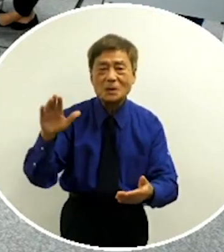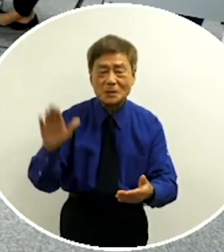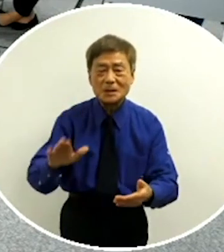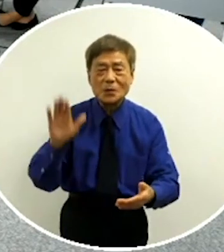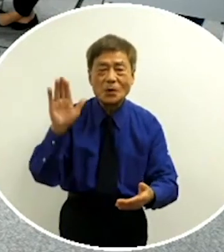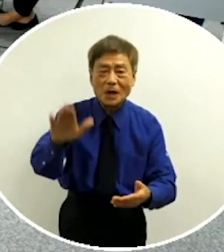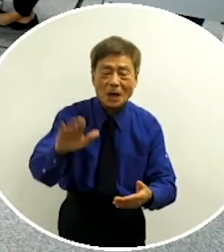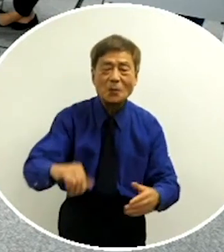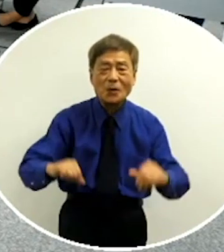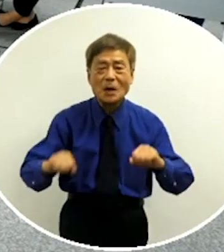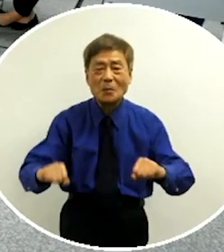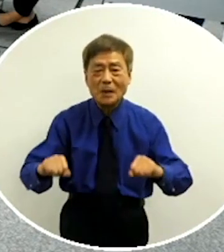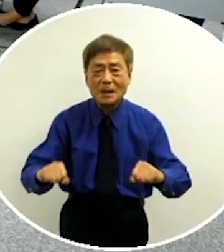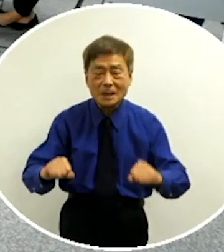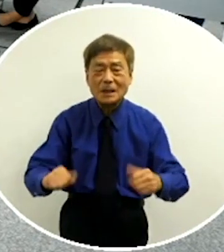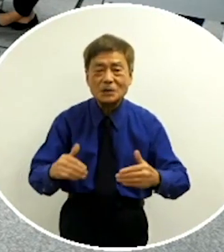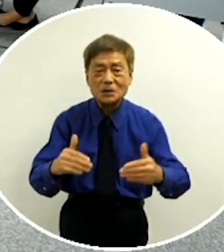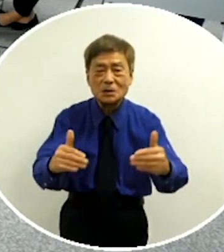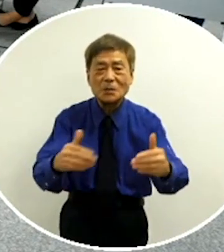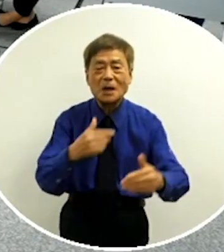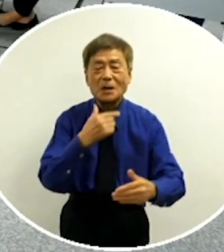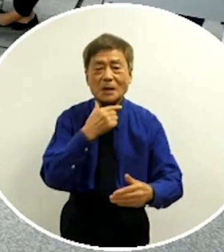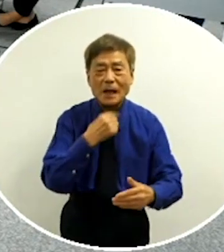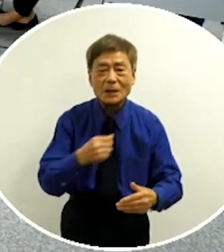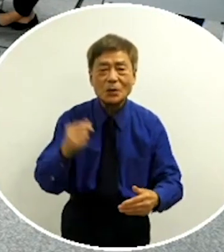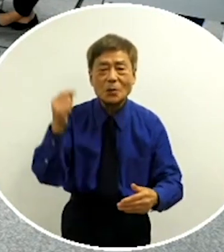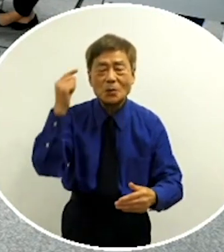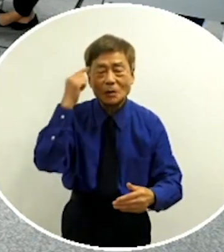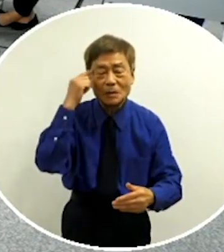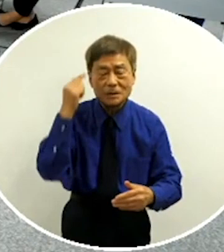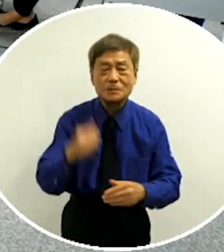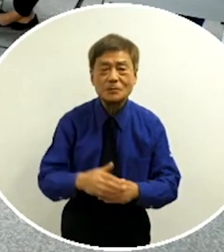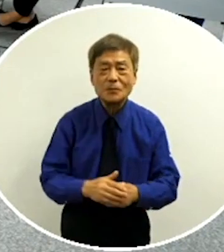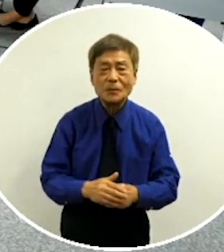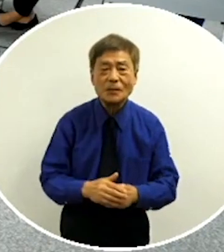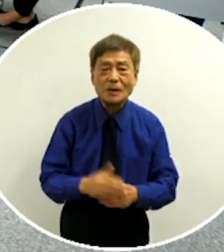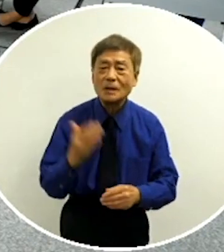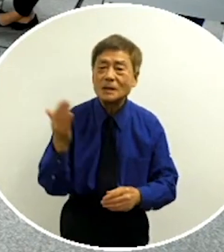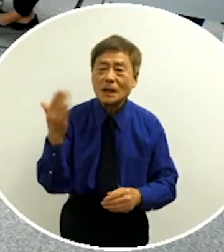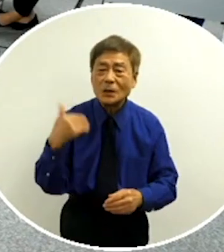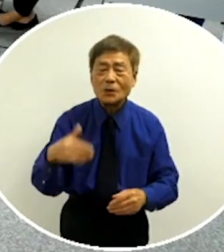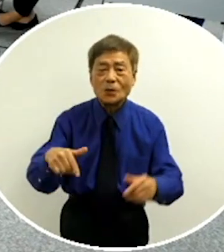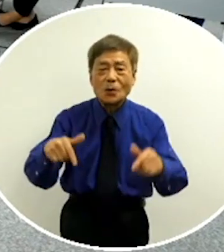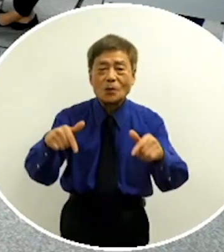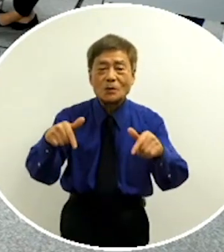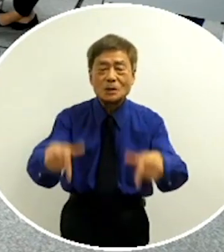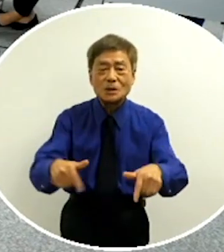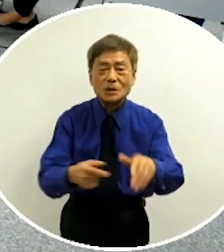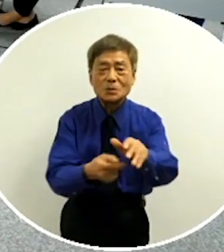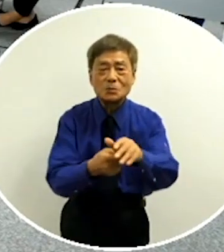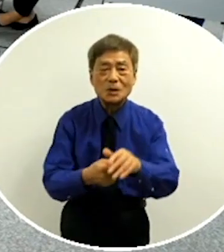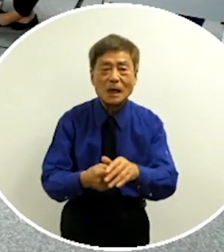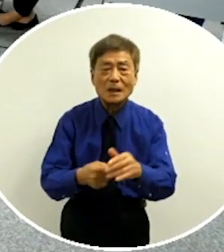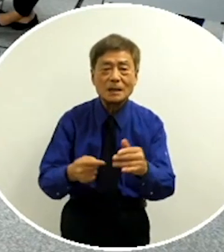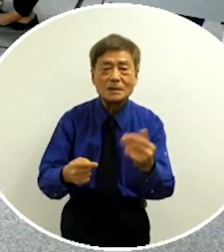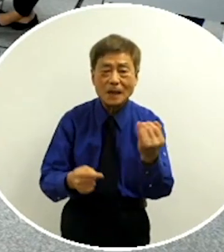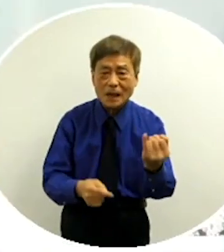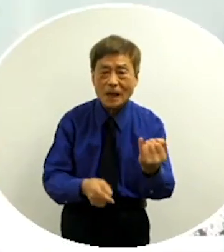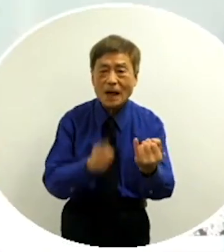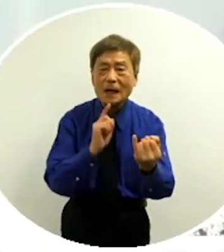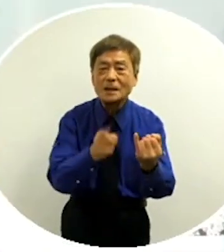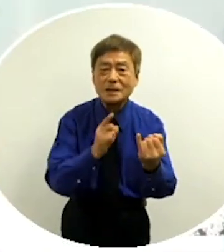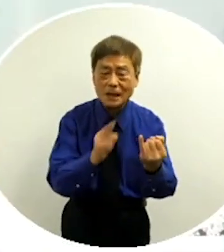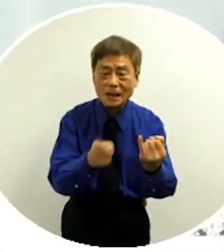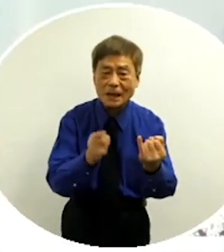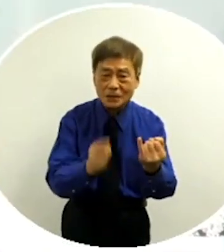では頭痛を作成しますあのいわにぃ志村さんがおっしゃったことこれ標準パターン非常に重要なことだと思い